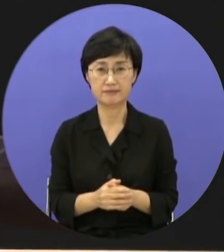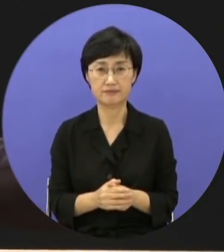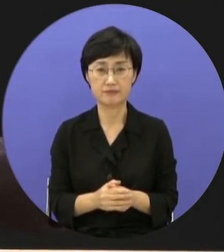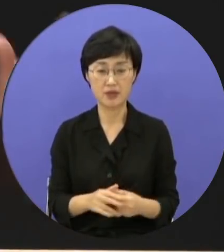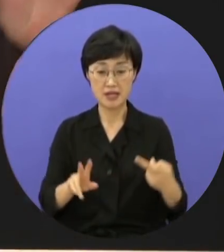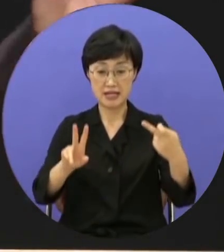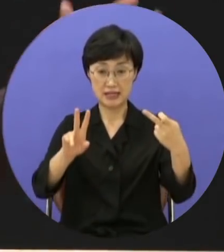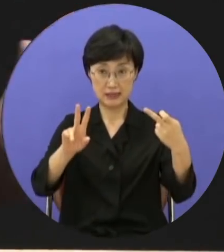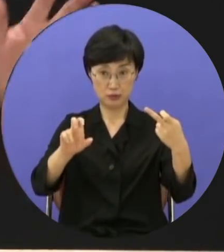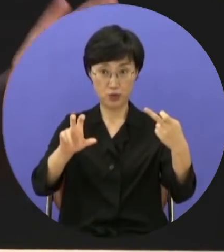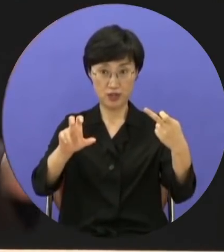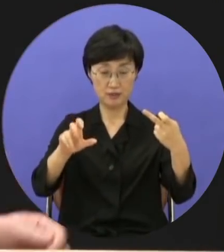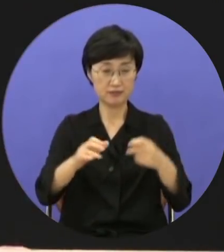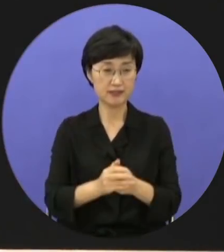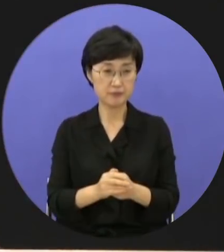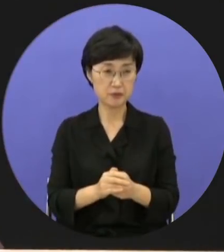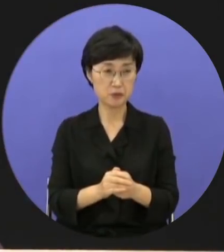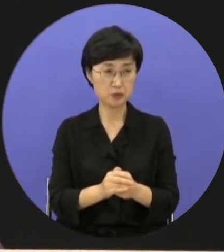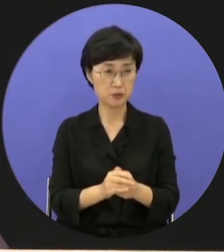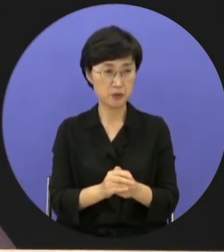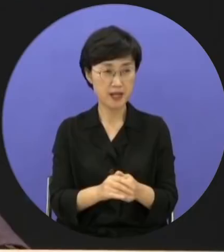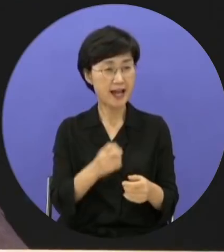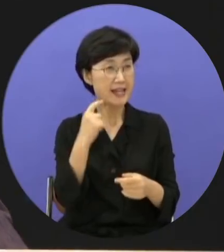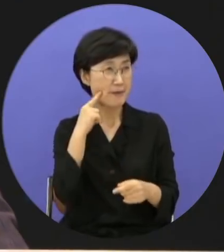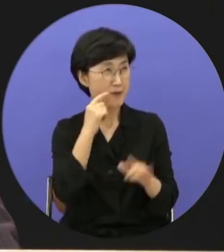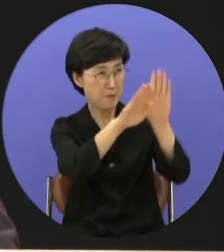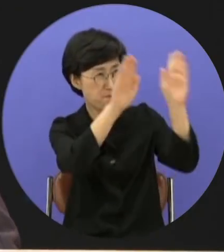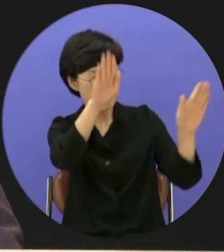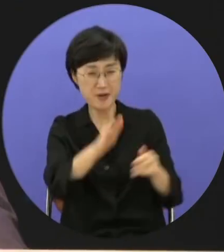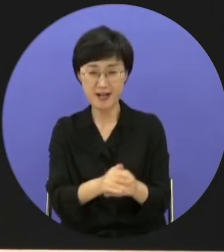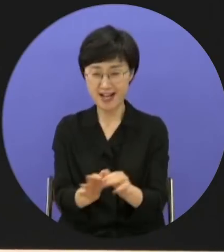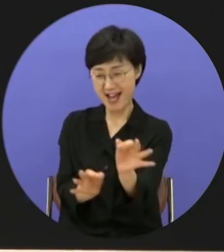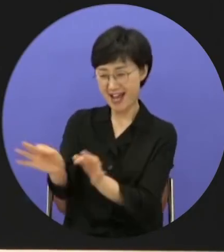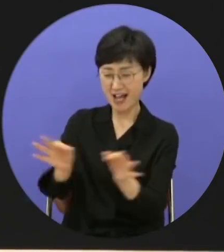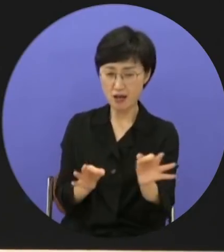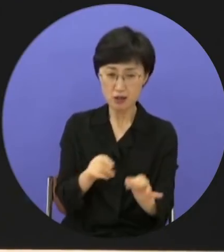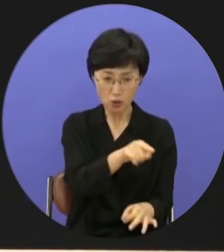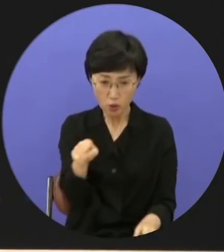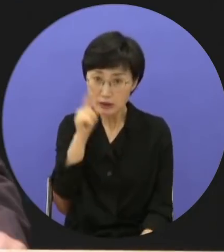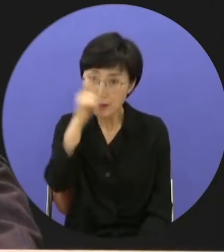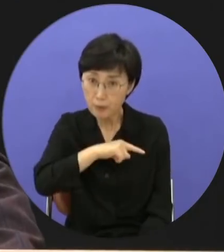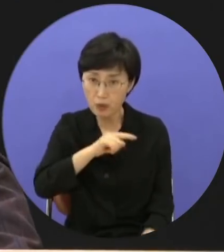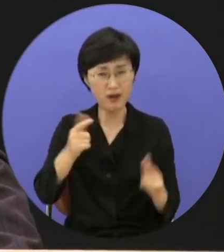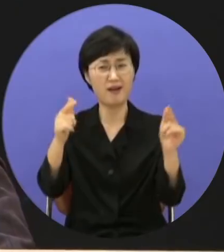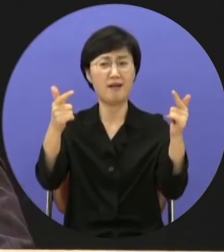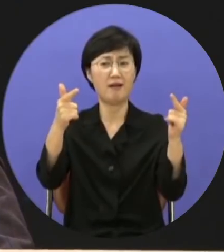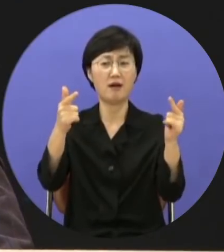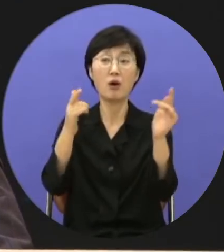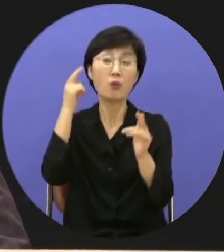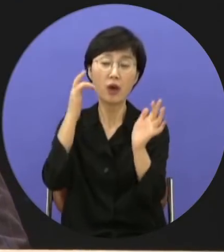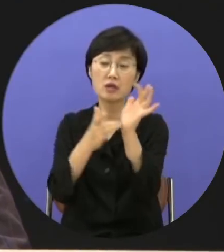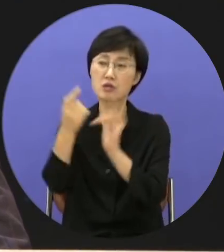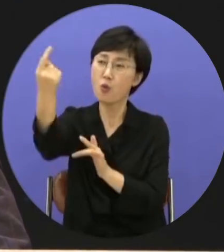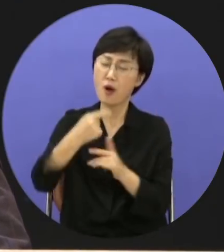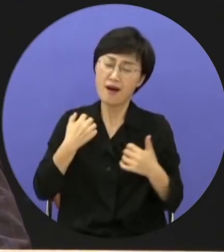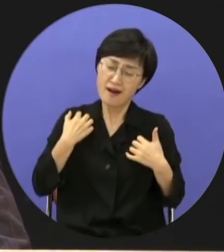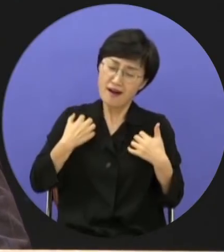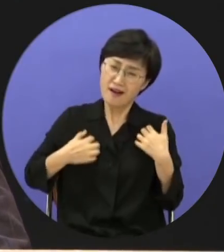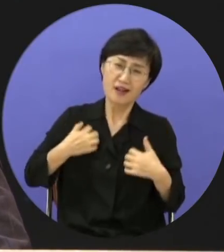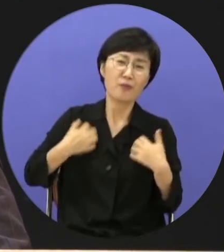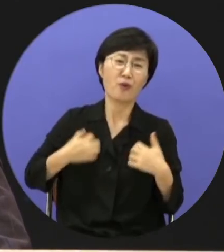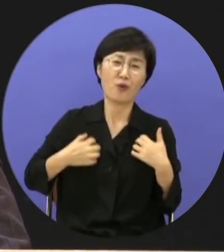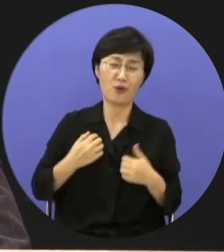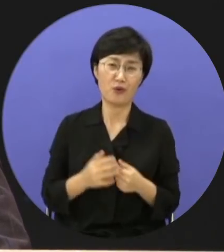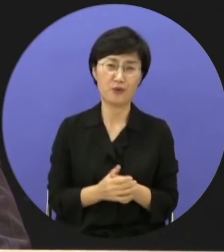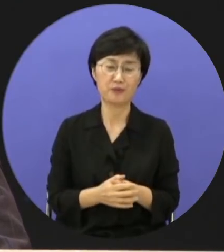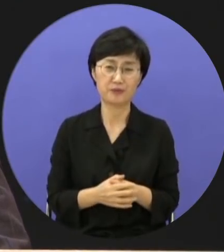성탄절이니까 말이 뭐 어디 붙이고 장사 나쁠 거 없어요. Because it's Christmas Day, you have all of the festivities. Everything is put up, and everything is very colorful,